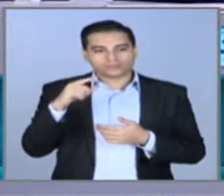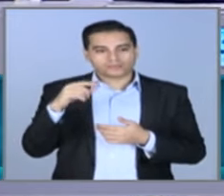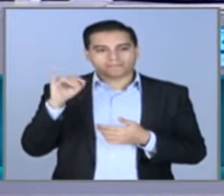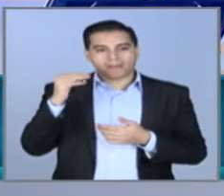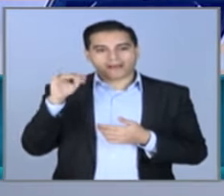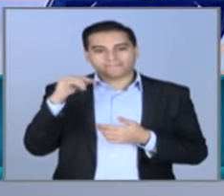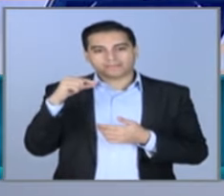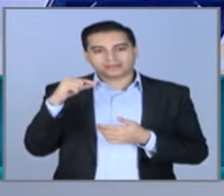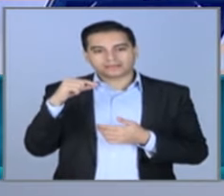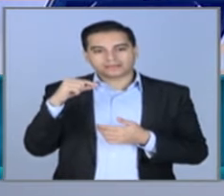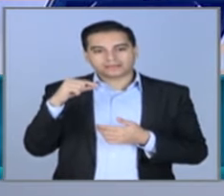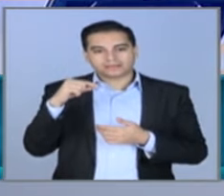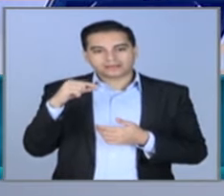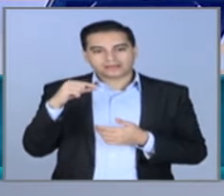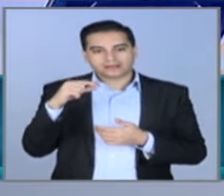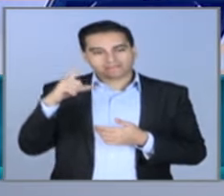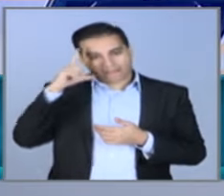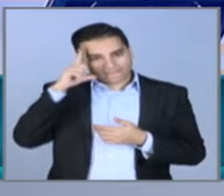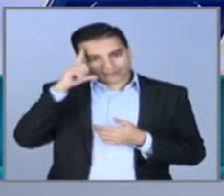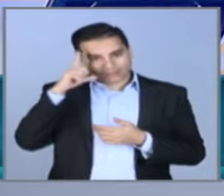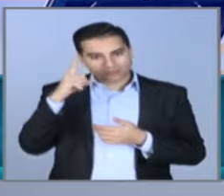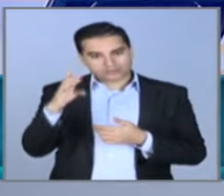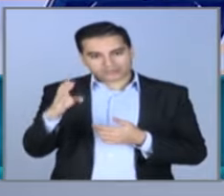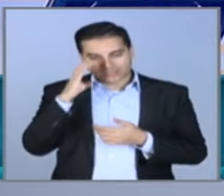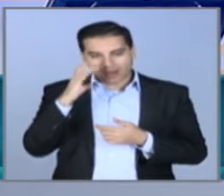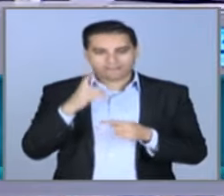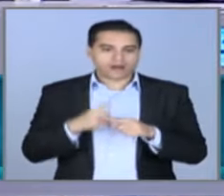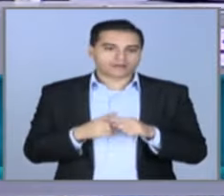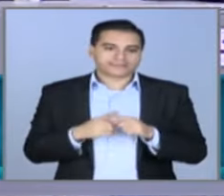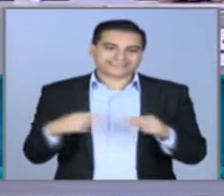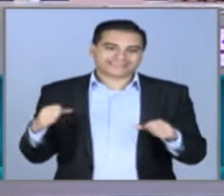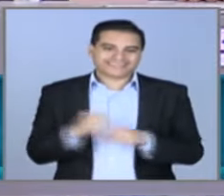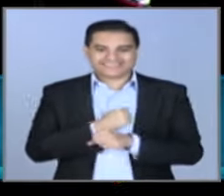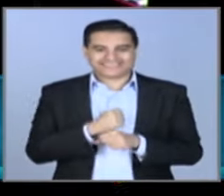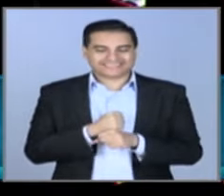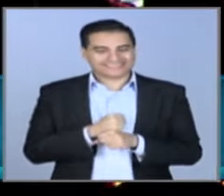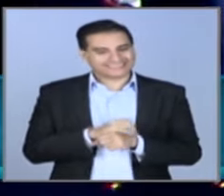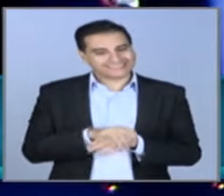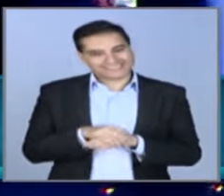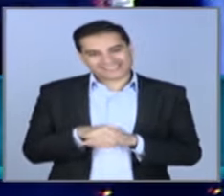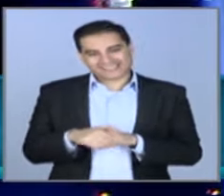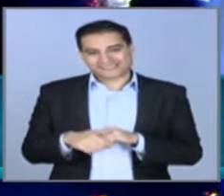محمد حسني مبارك. محمد حسني مبارك، إجابة خاطئة.